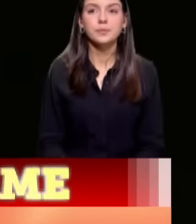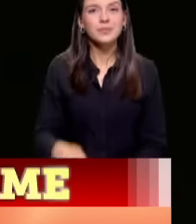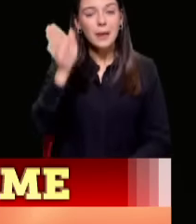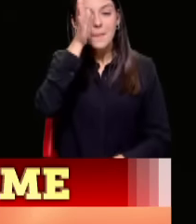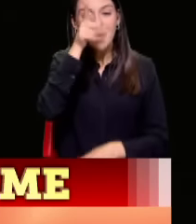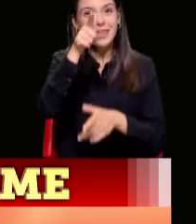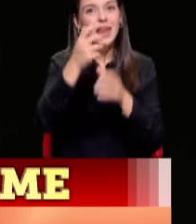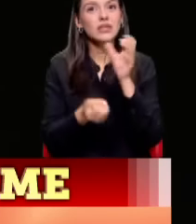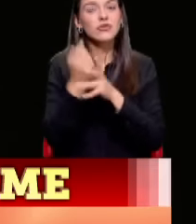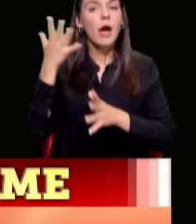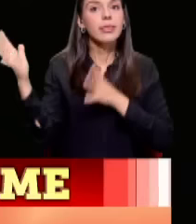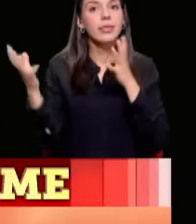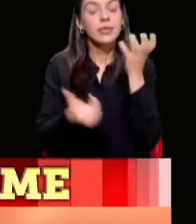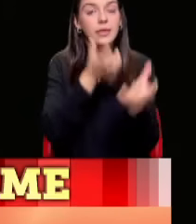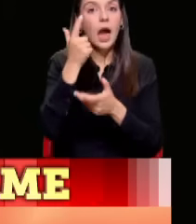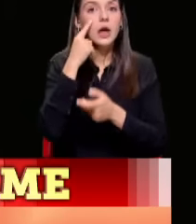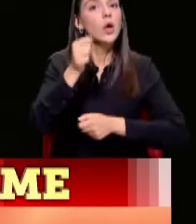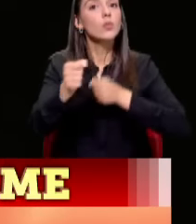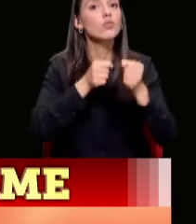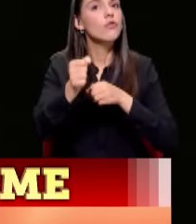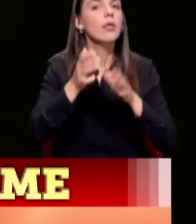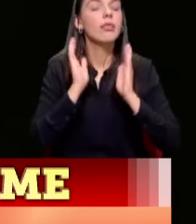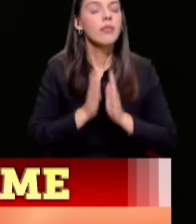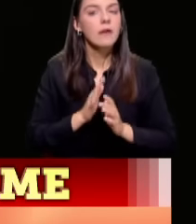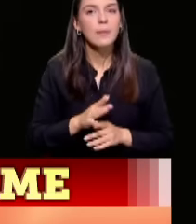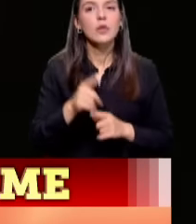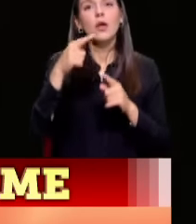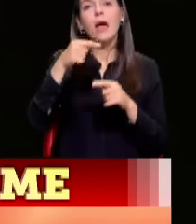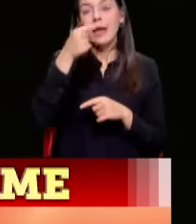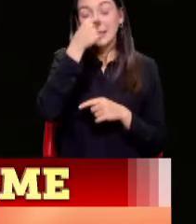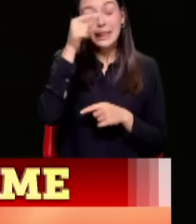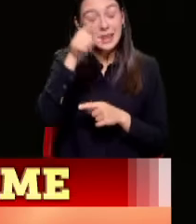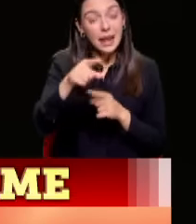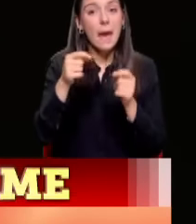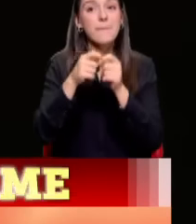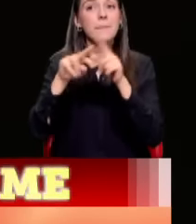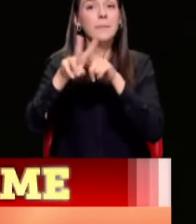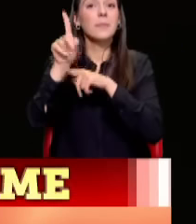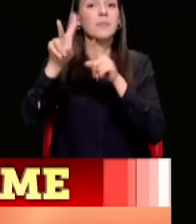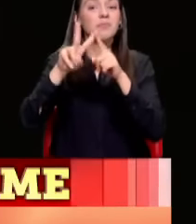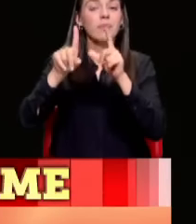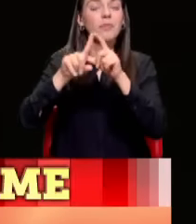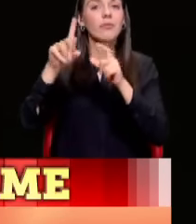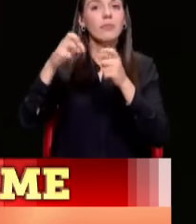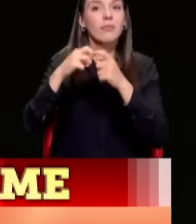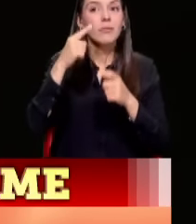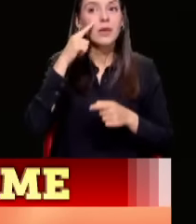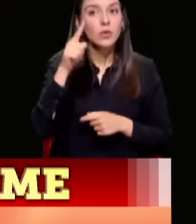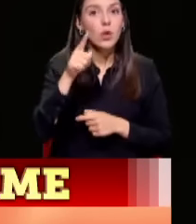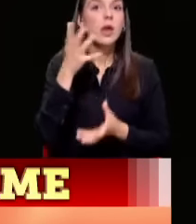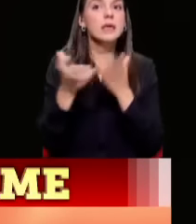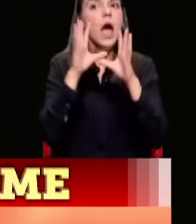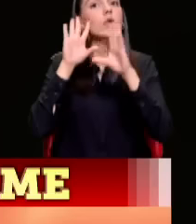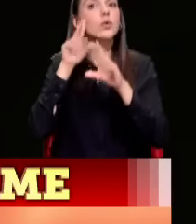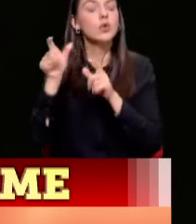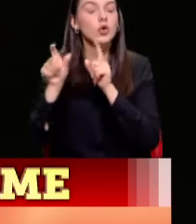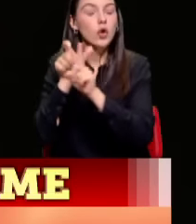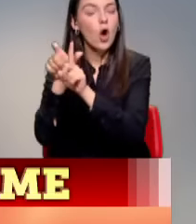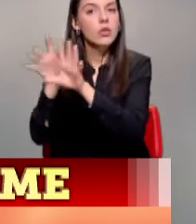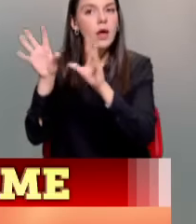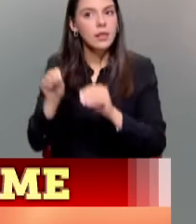Menderes'te çıkan yangına müdahale sürüyor. Tire ve Bayındır'da yangın tamamen kontrol altına alındı. Karşıyaka yamanlarda yangının